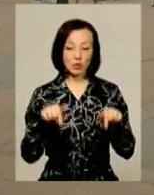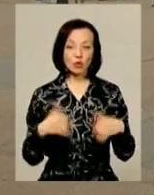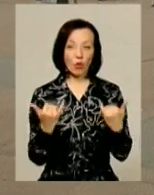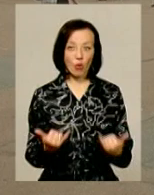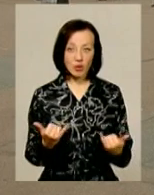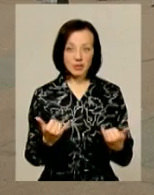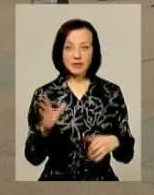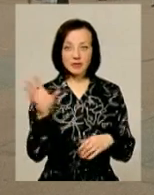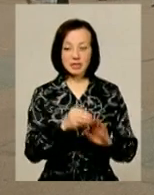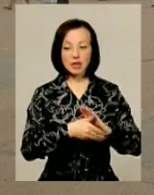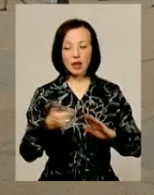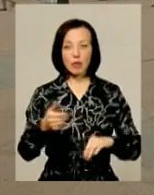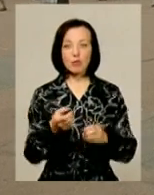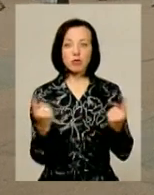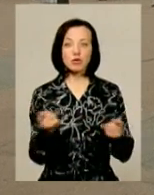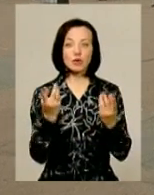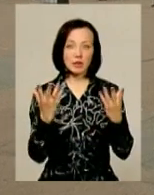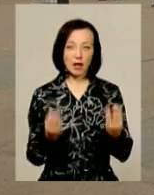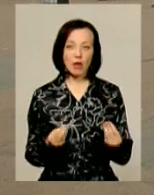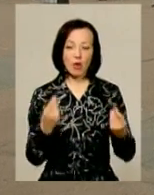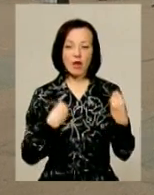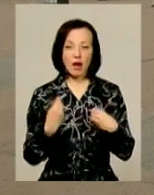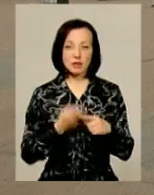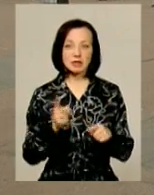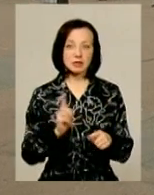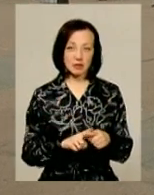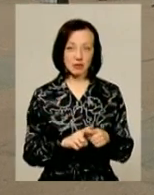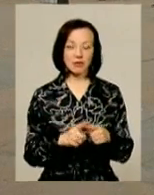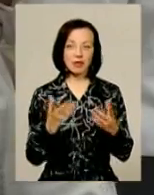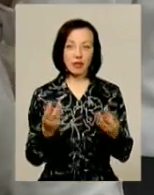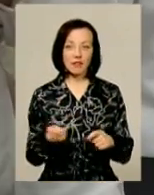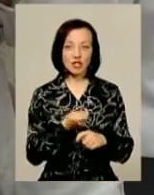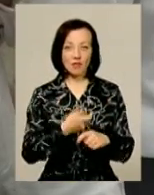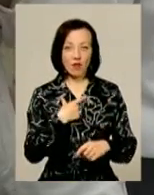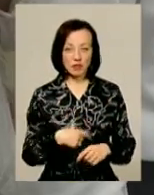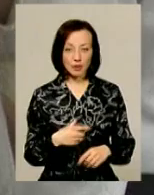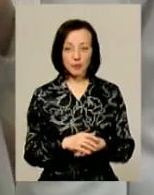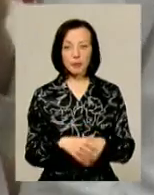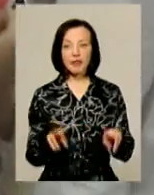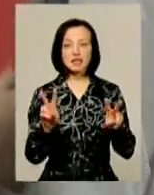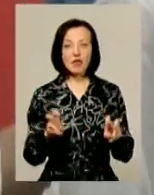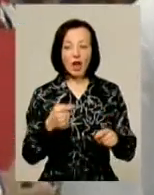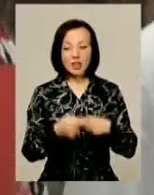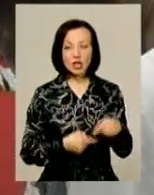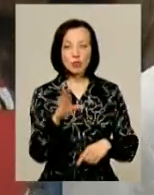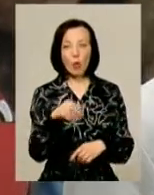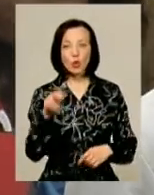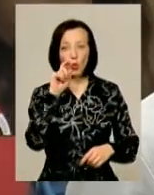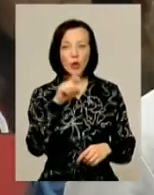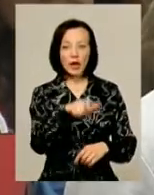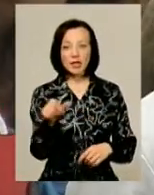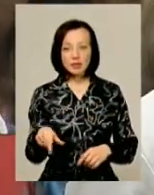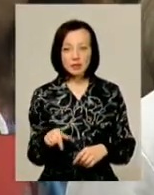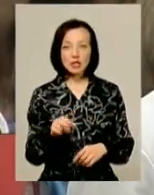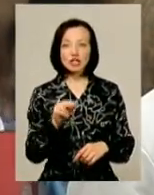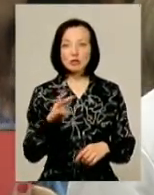сьогодні всіх закликаємо у будній день одягати, саме це і несе на меті от день вишиванки. Вишиванку називають генетичним кодом українців,